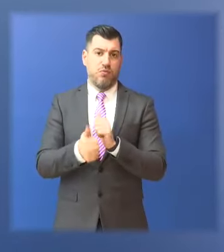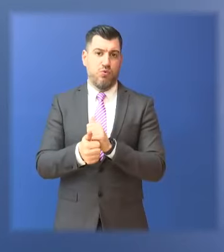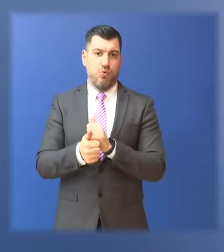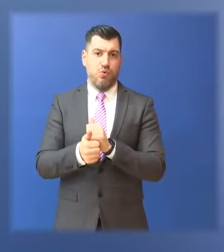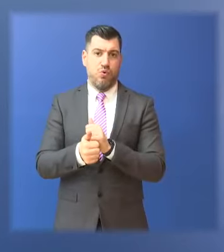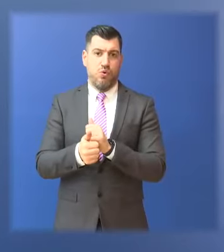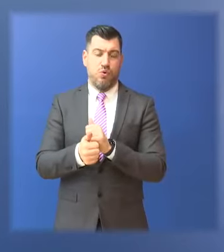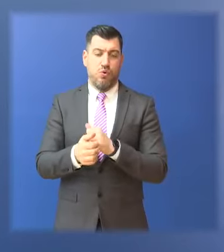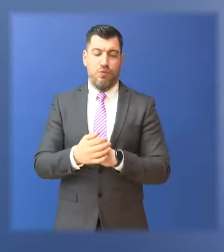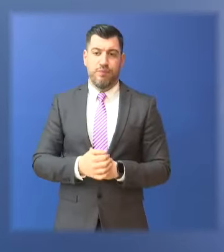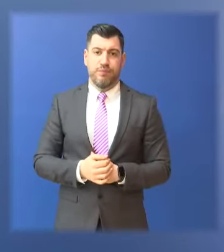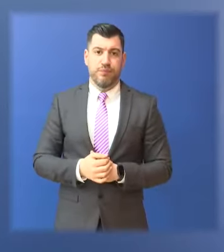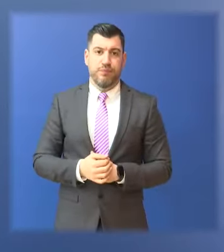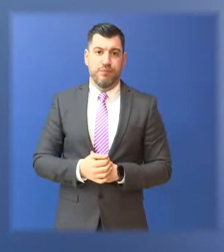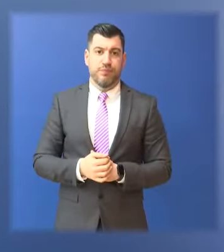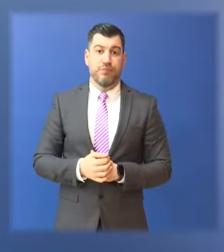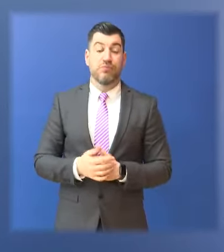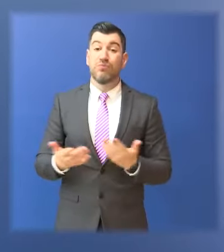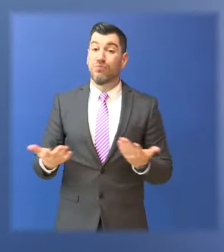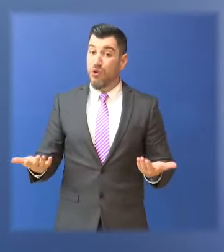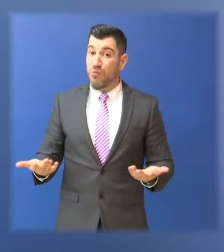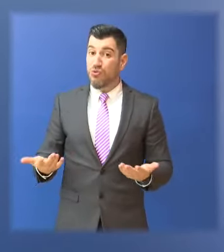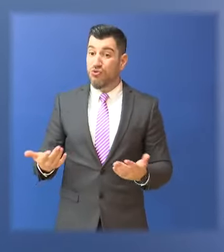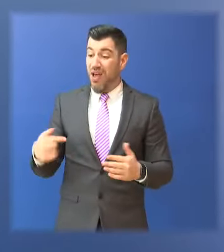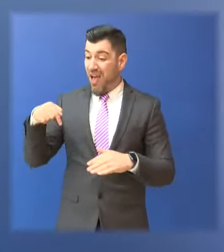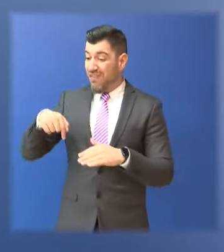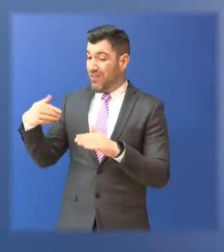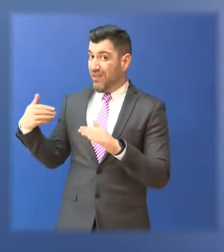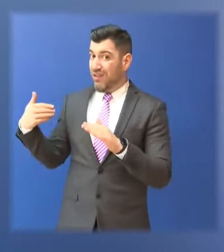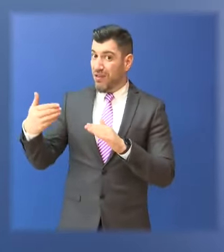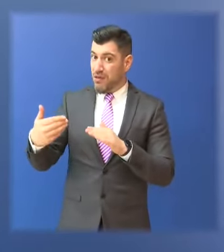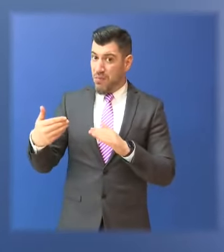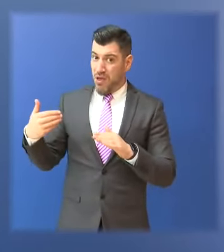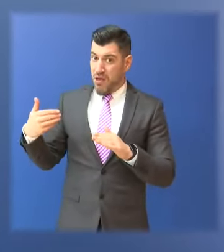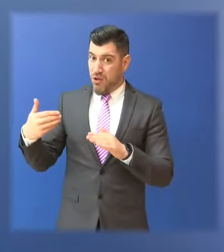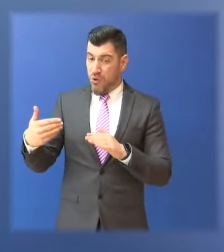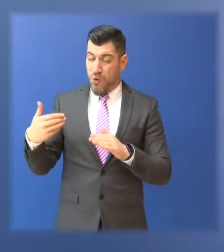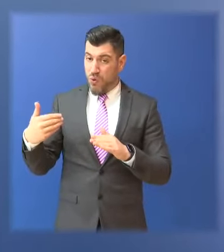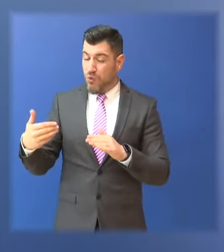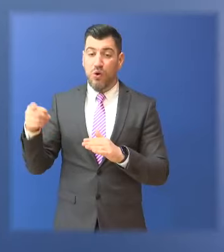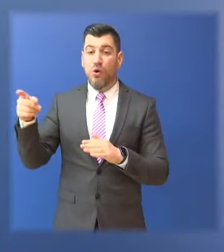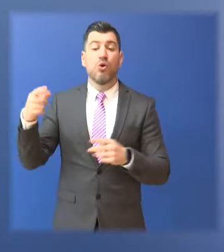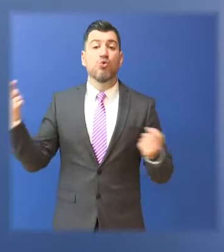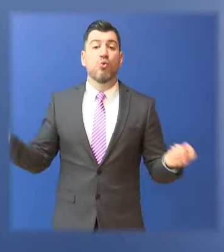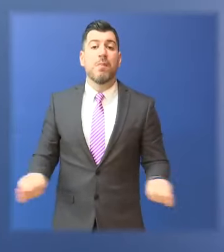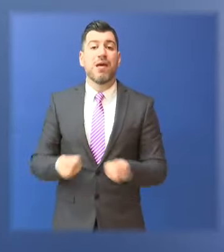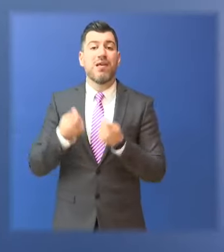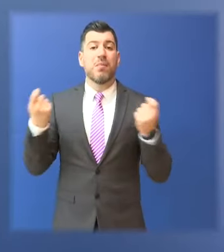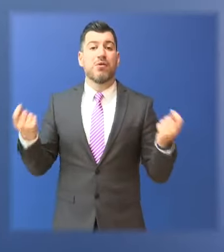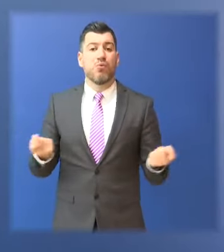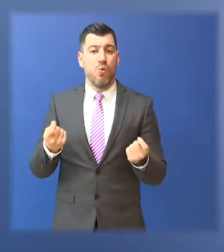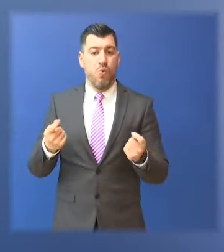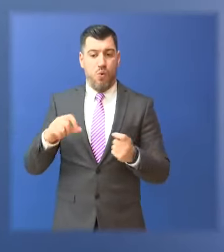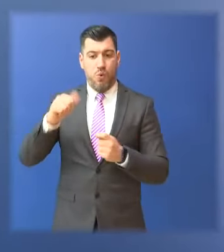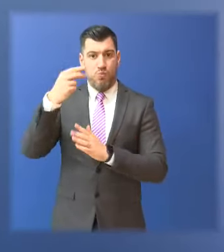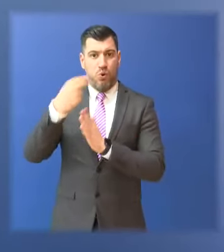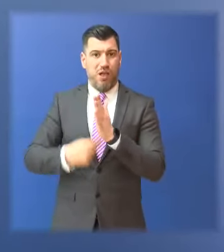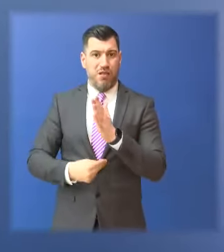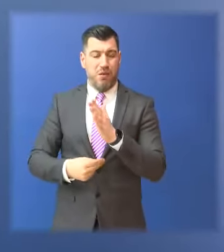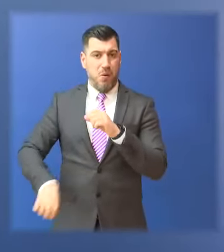συζητούμε γίνονται σε μια ζωφερή στιγμή που το επαγγελματικό πρωτάθλημα ποδοσφαίρου, λόγω των